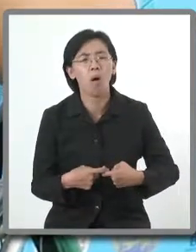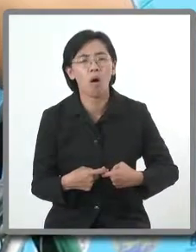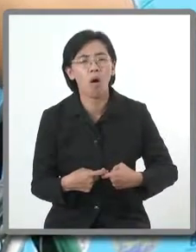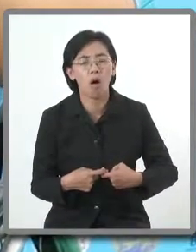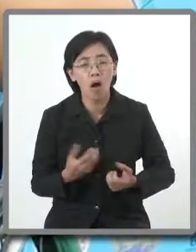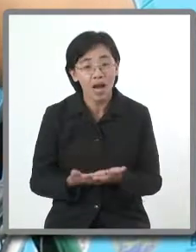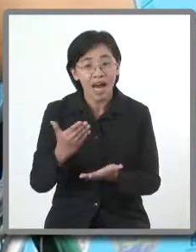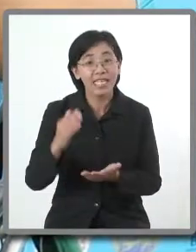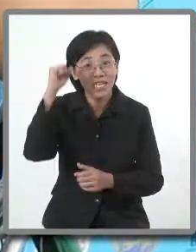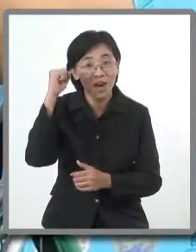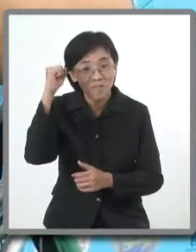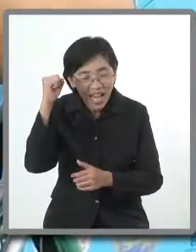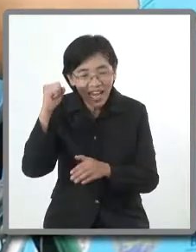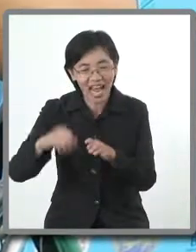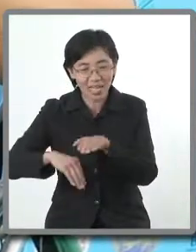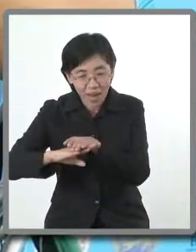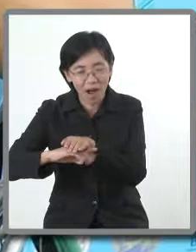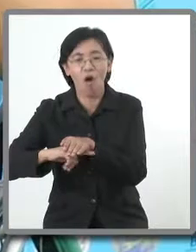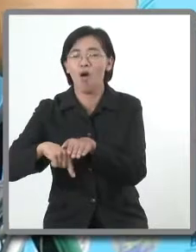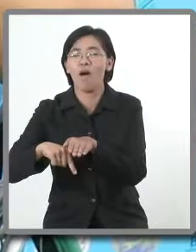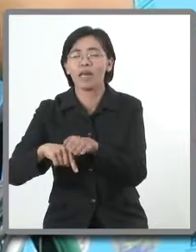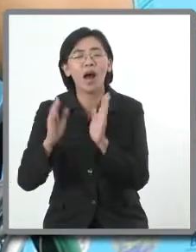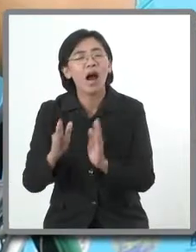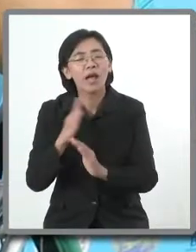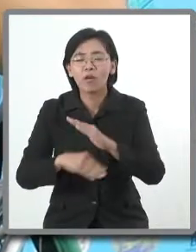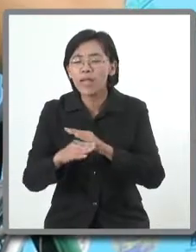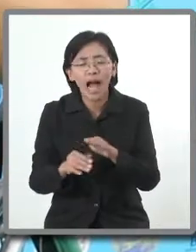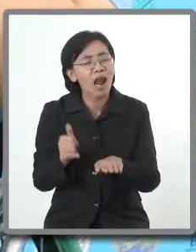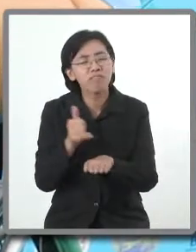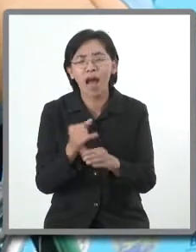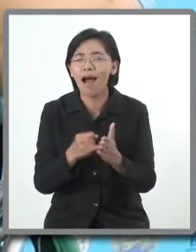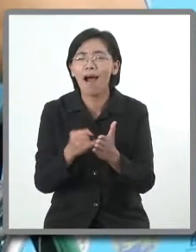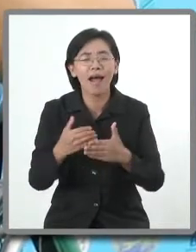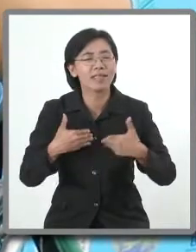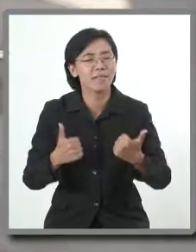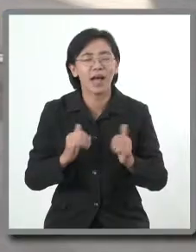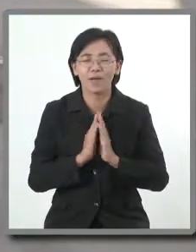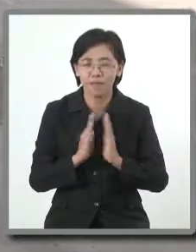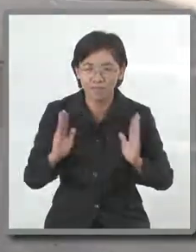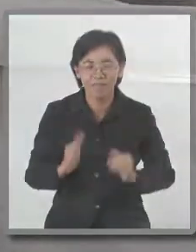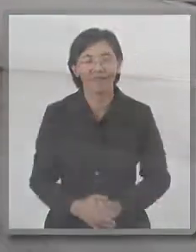ชานต่ำมาให้พวกเราได้ใช้งานสามารถเดินทางไปไหนมาไหนได้ขอบคุณมากครับ